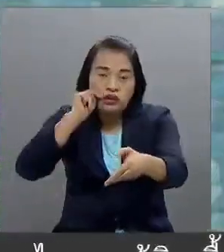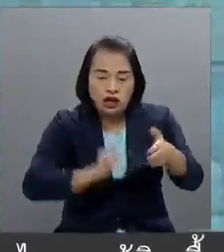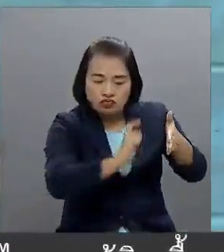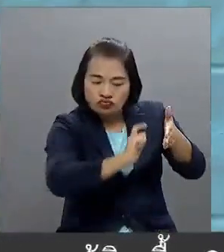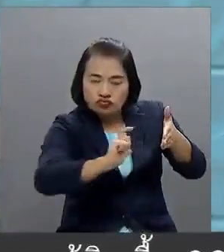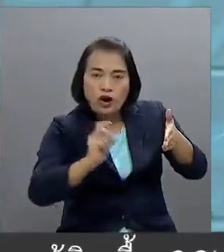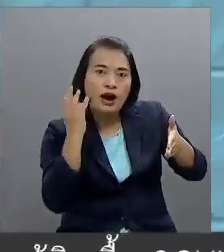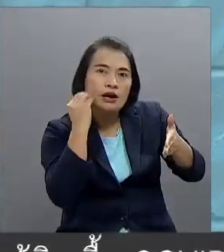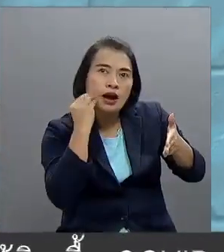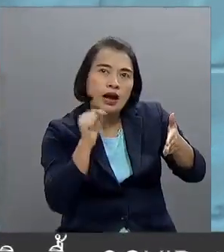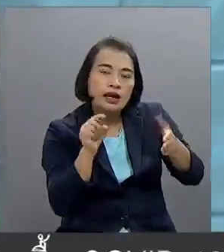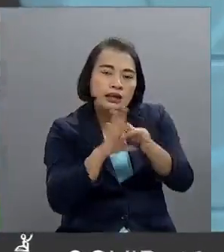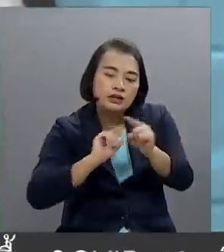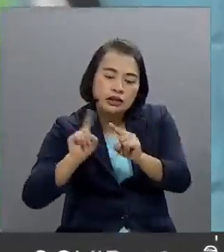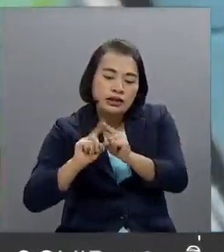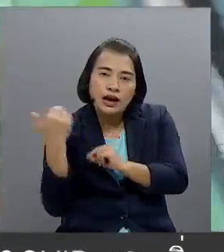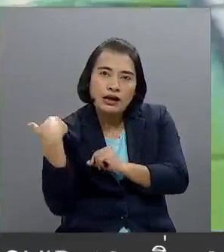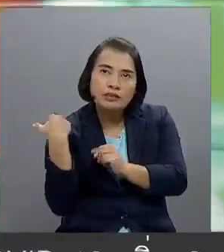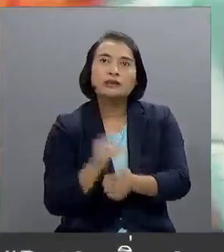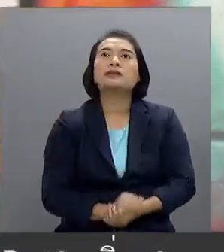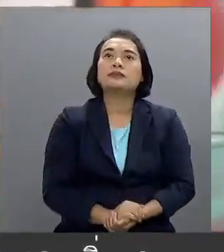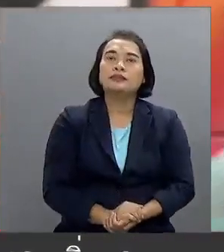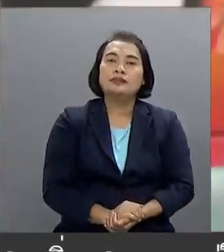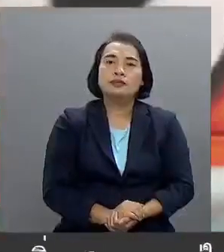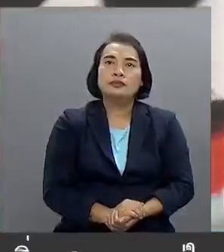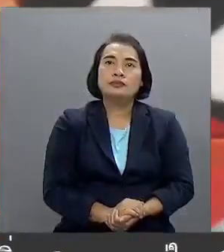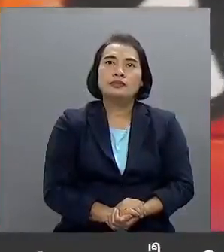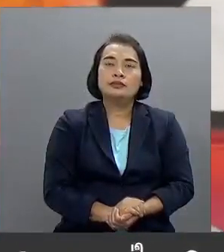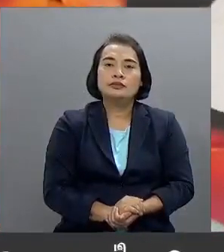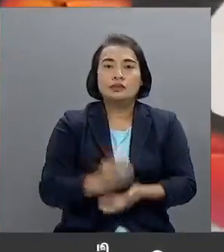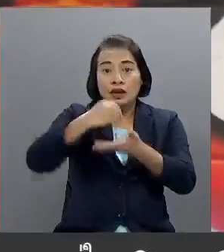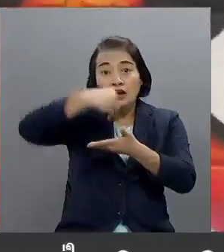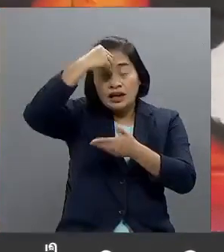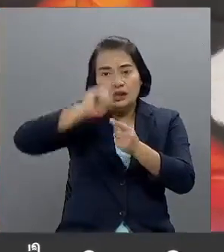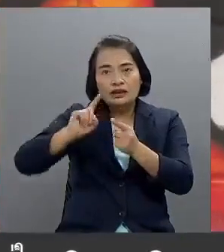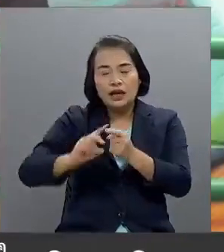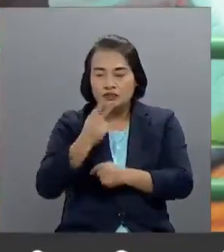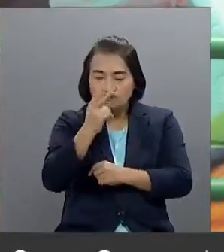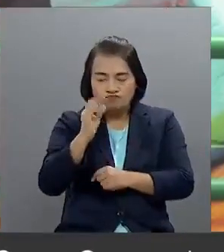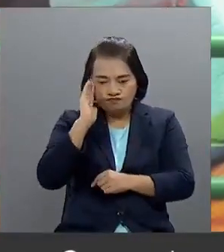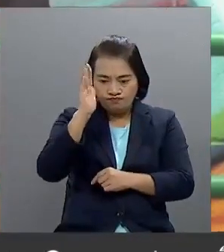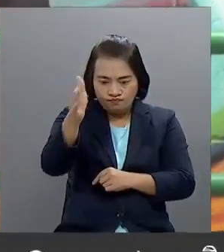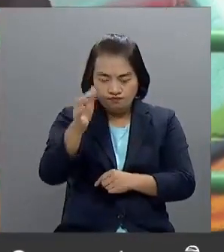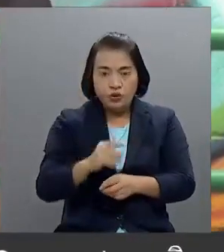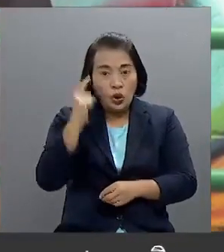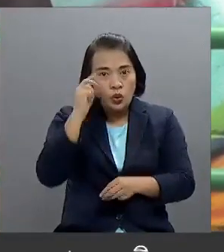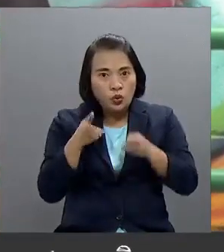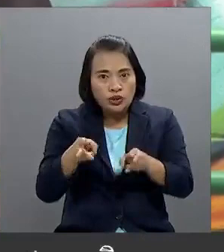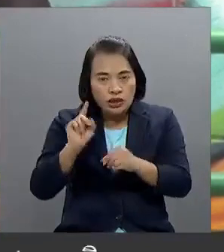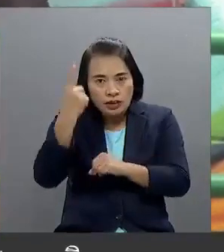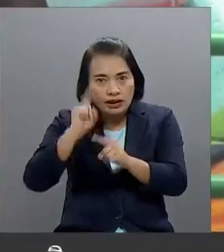คและปูพากันมาเที่ยวโดยศิลปินวัยเรียนมองไกลว่ายิ่งรู้จักเทคนิคหลากหลายยิ่งสร้างโอกาสทางอาชี